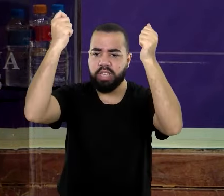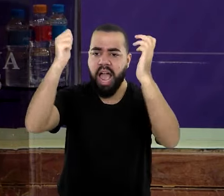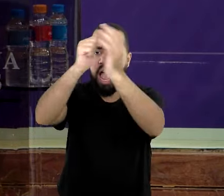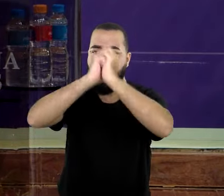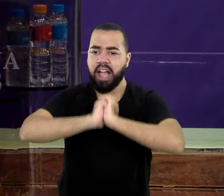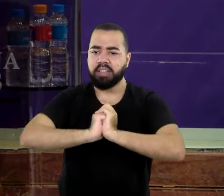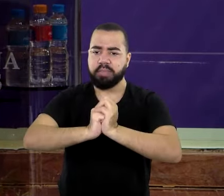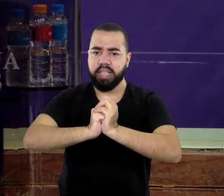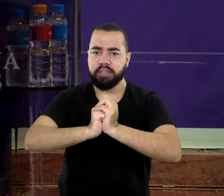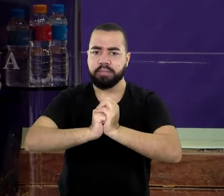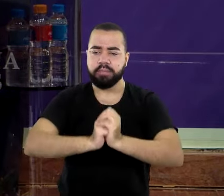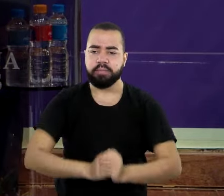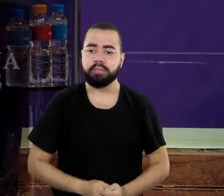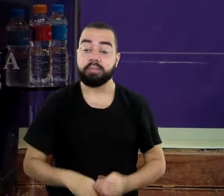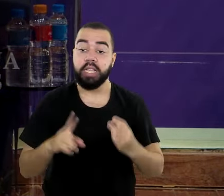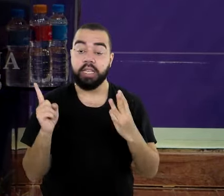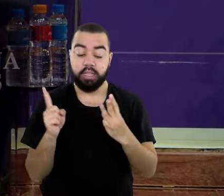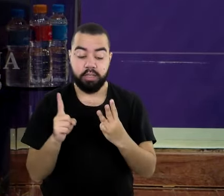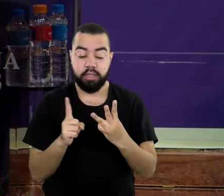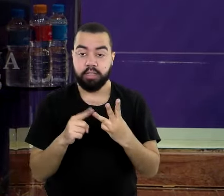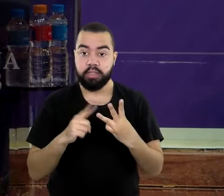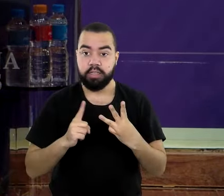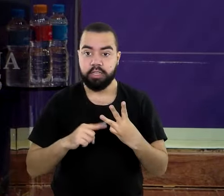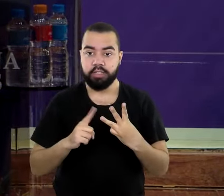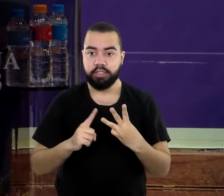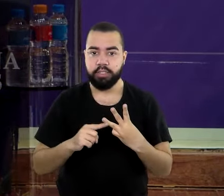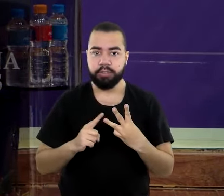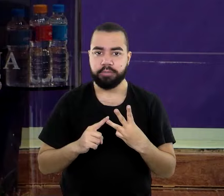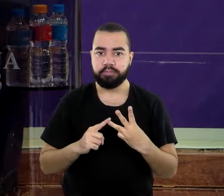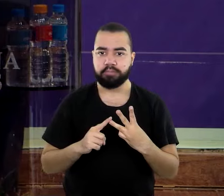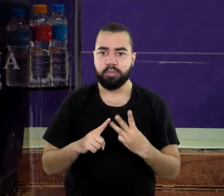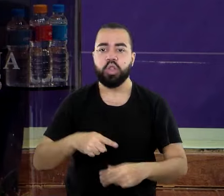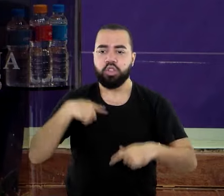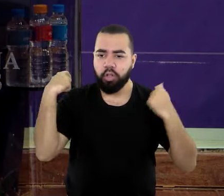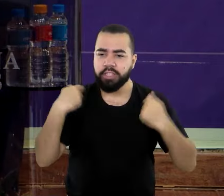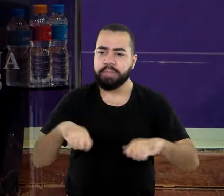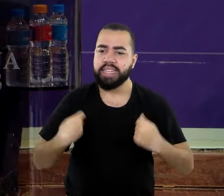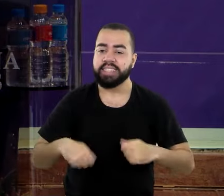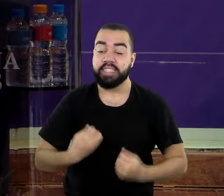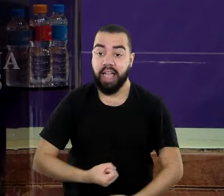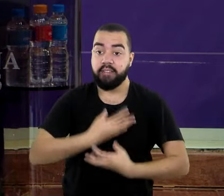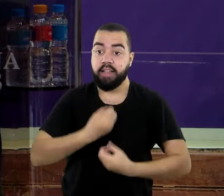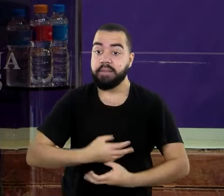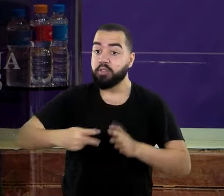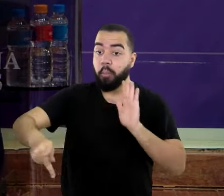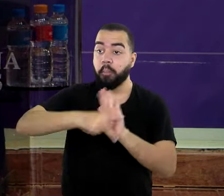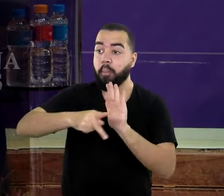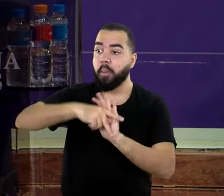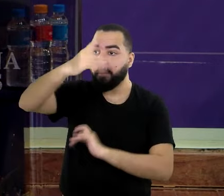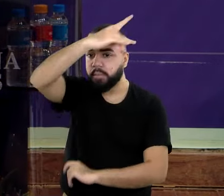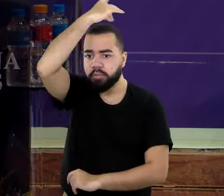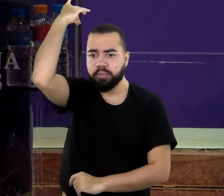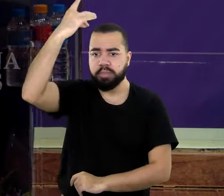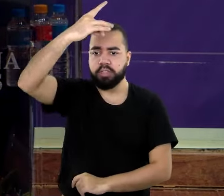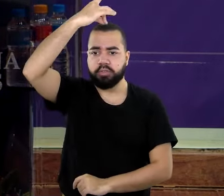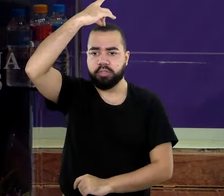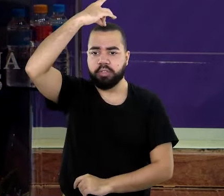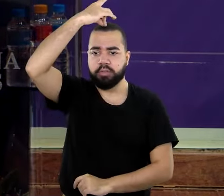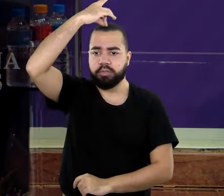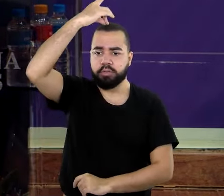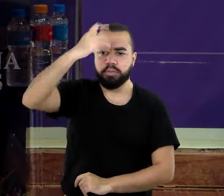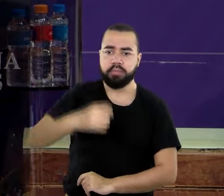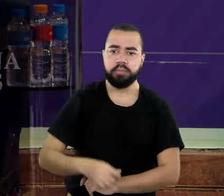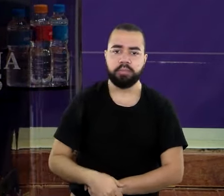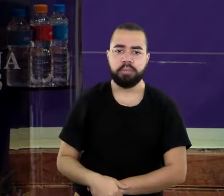부흥하라는 것입니다. É, terceiro, queremos que nós sejamos avivados através do Espírito Santo. 20장